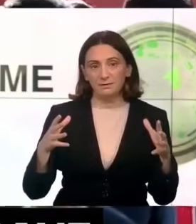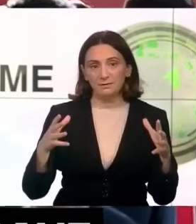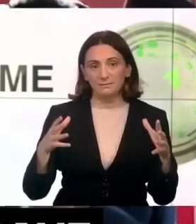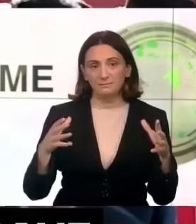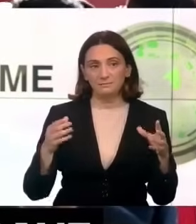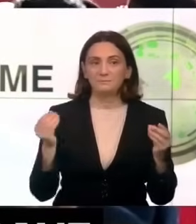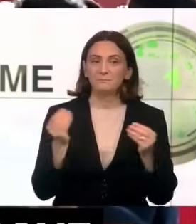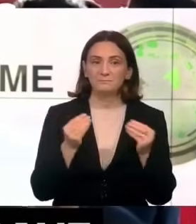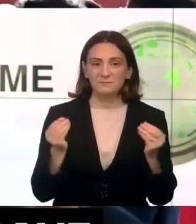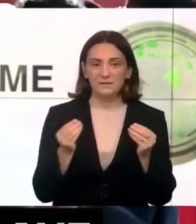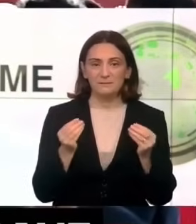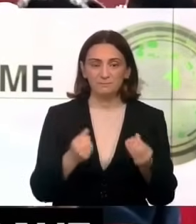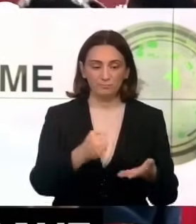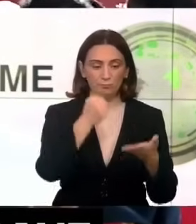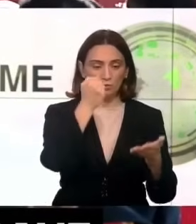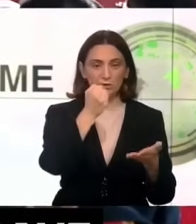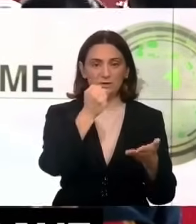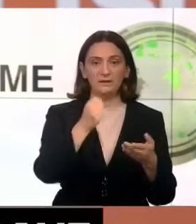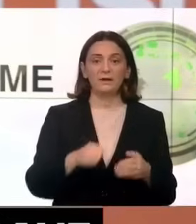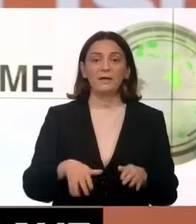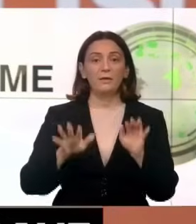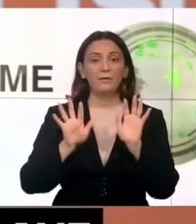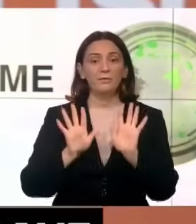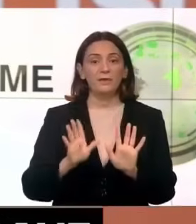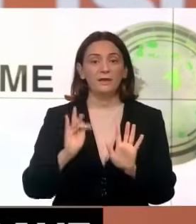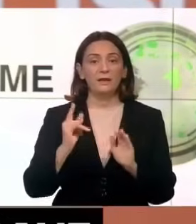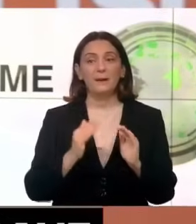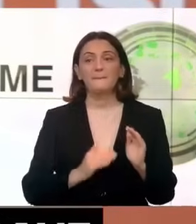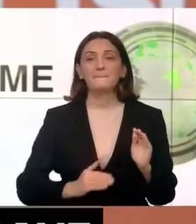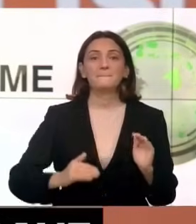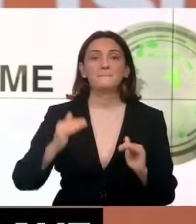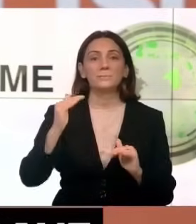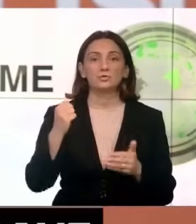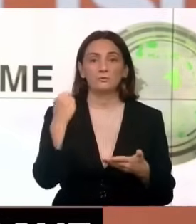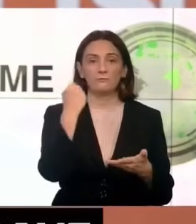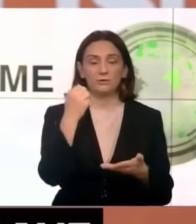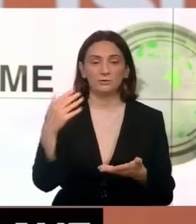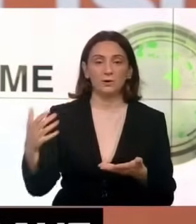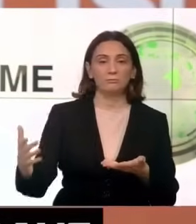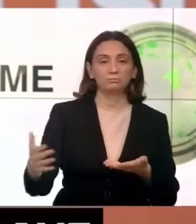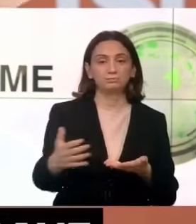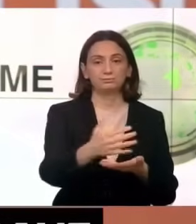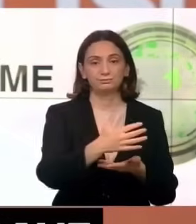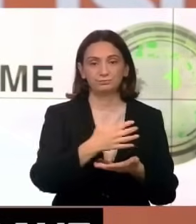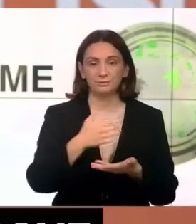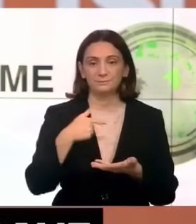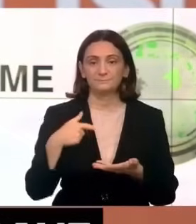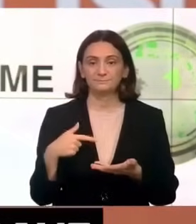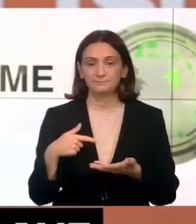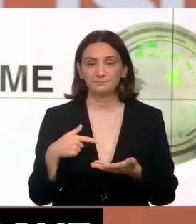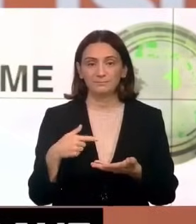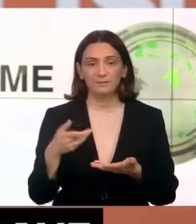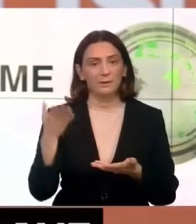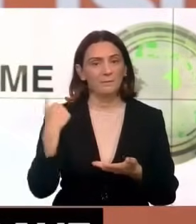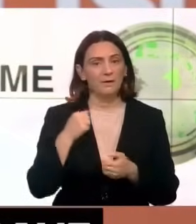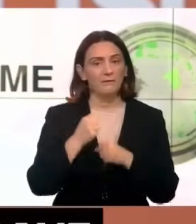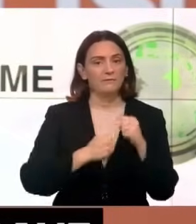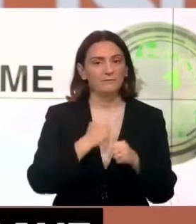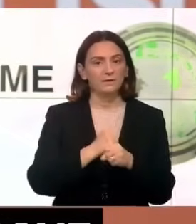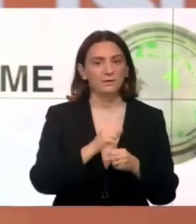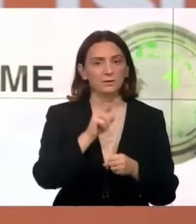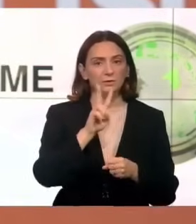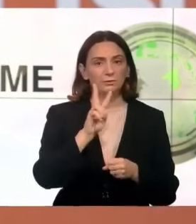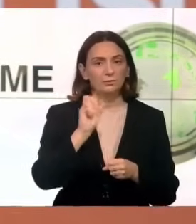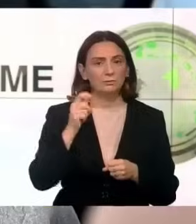Spari ka 10 fishuar buxhetin e Bashkisë së Tiranës. Sot Bashkia e Tiranës ka më shumë se 10 fishin e buxhetit që ne gjetëm në vitin 2015.